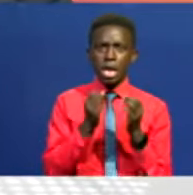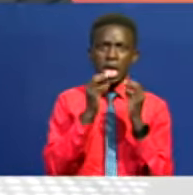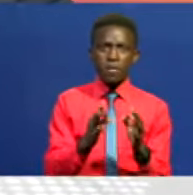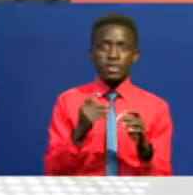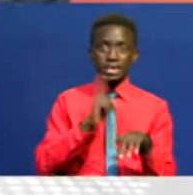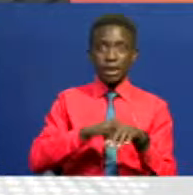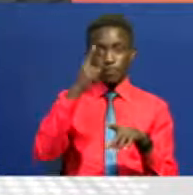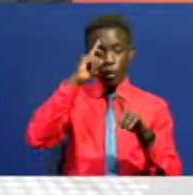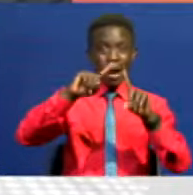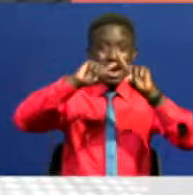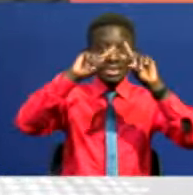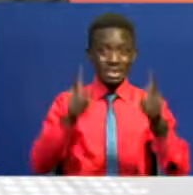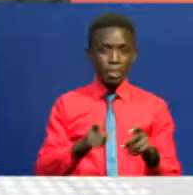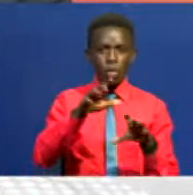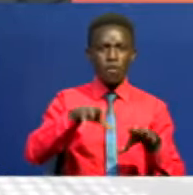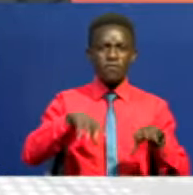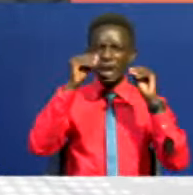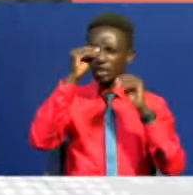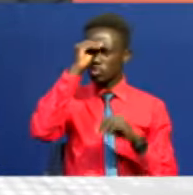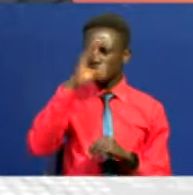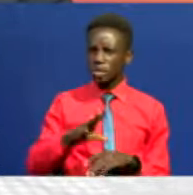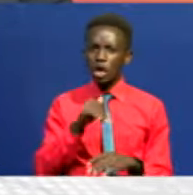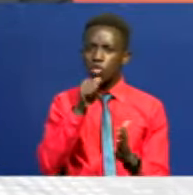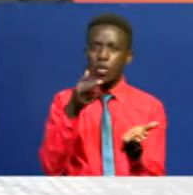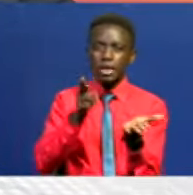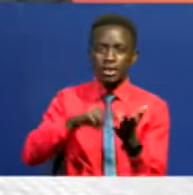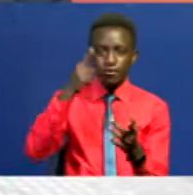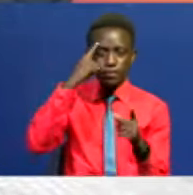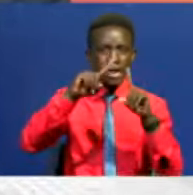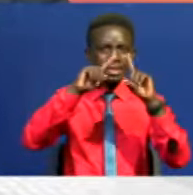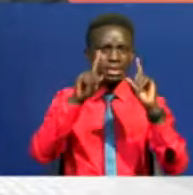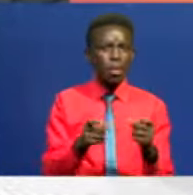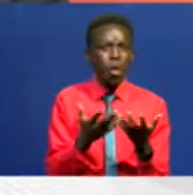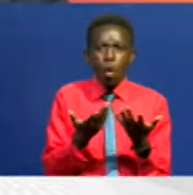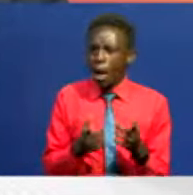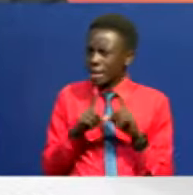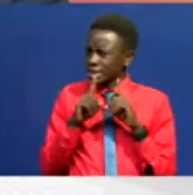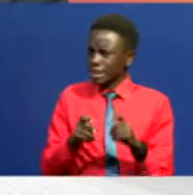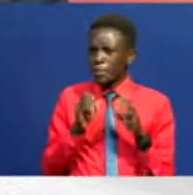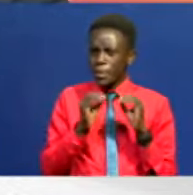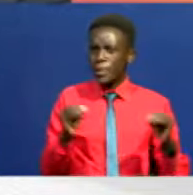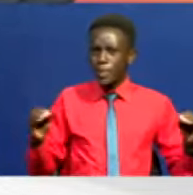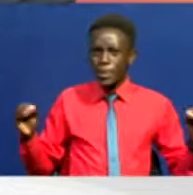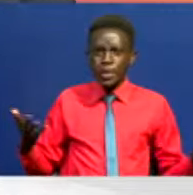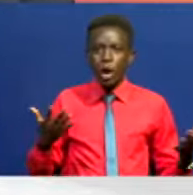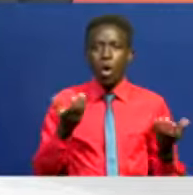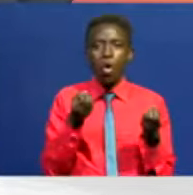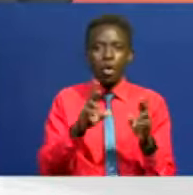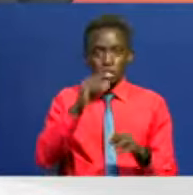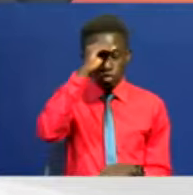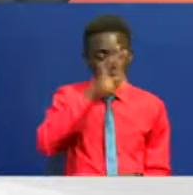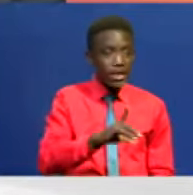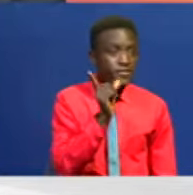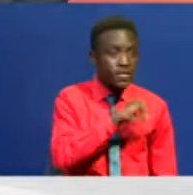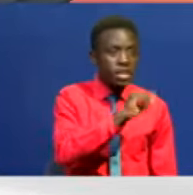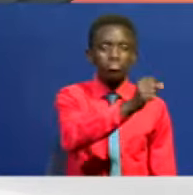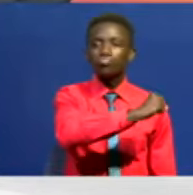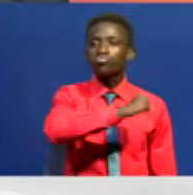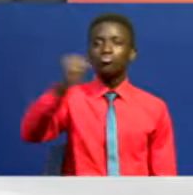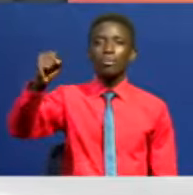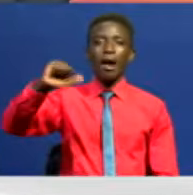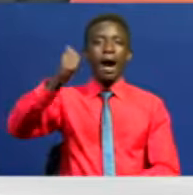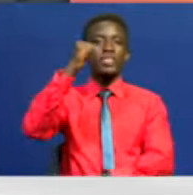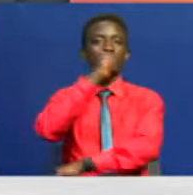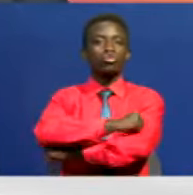wanafunzi hawasajiliwi kufanya mitihani, ama hakuna mtihani wa kufanya, ama wanafunzi wanatolewa pale wanapelekwa katika chuo kingine kwenda